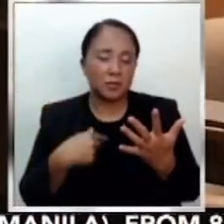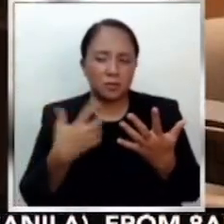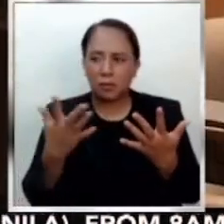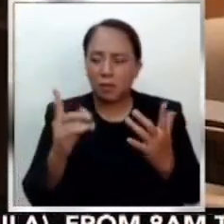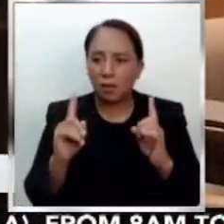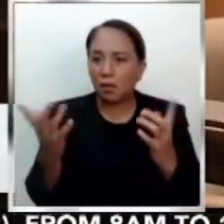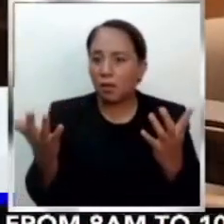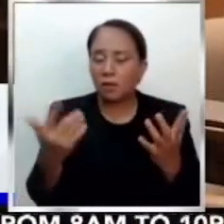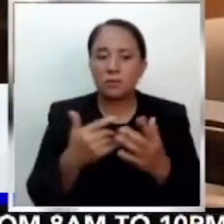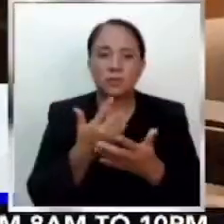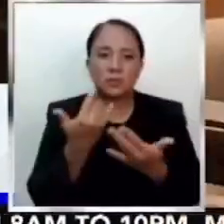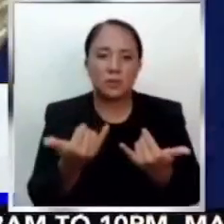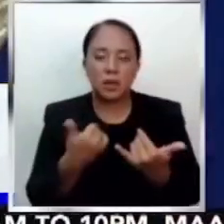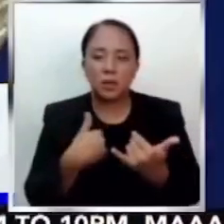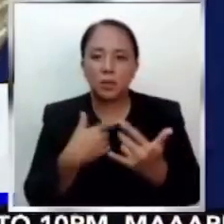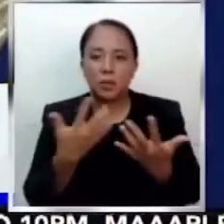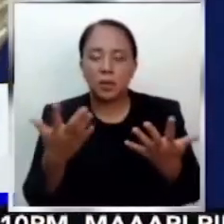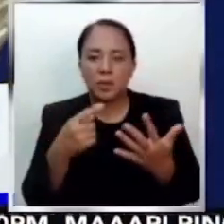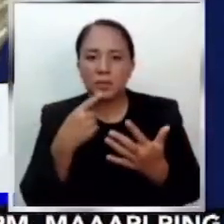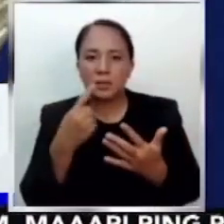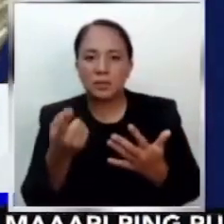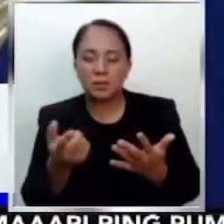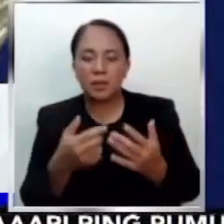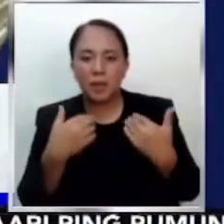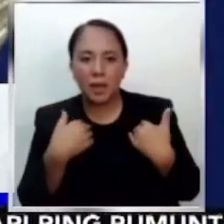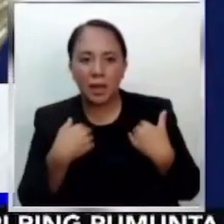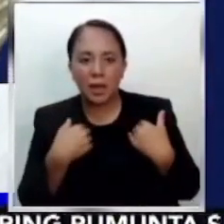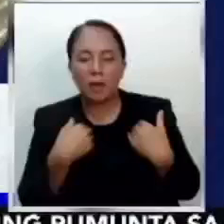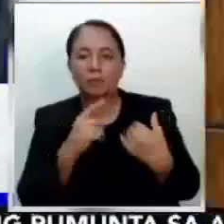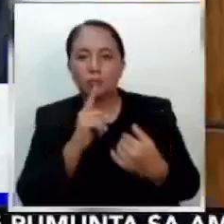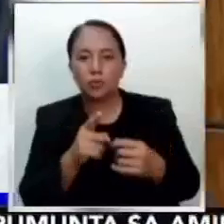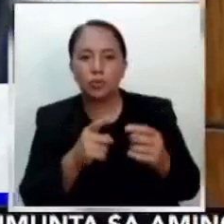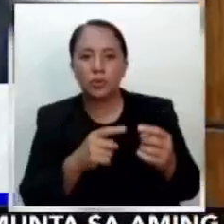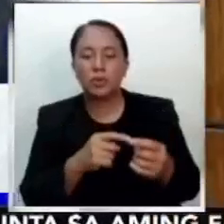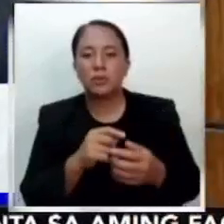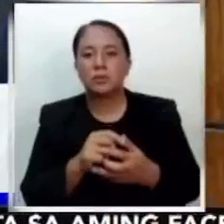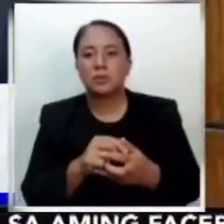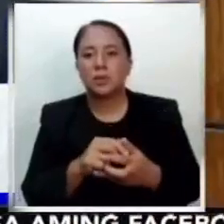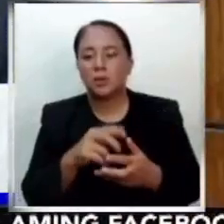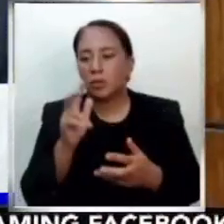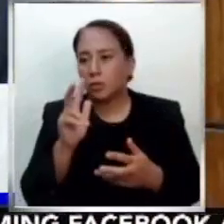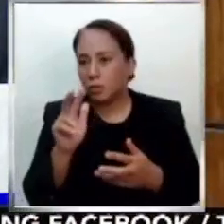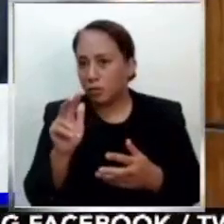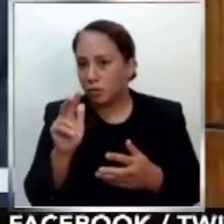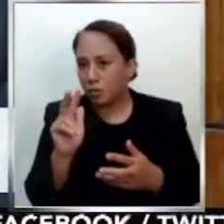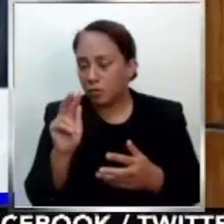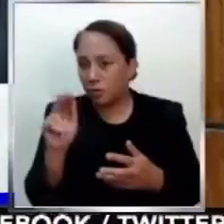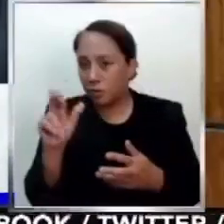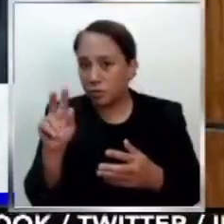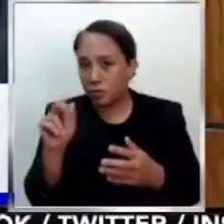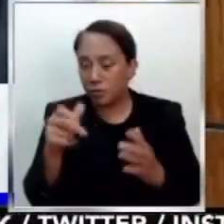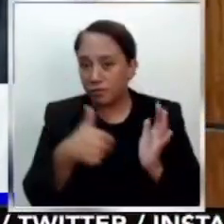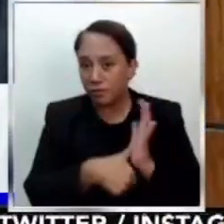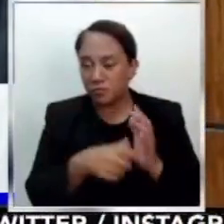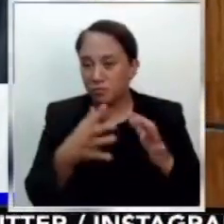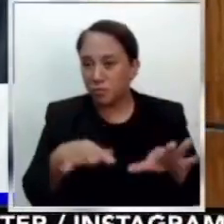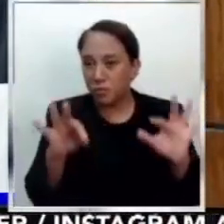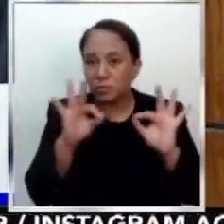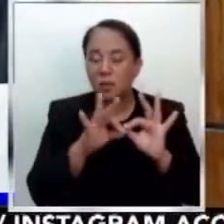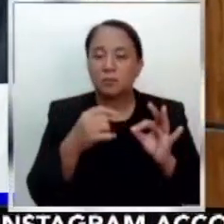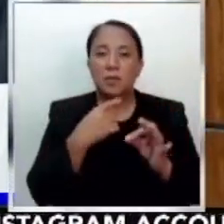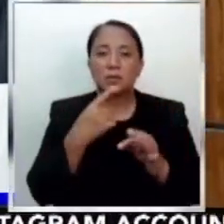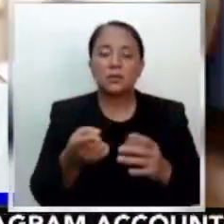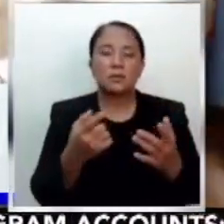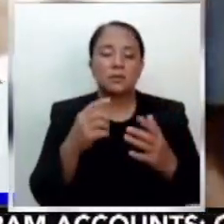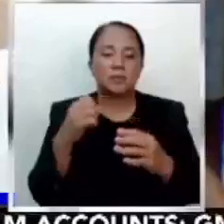pang kandidato na nagsasabing meron na silang tiyak na 13 boto. Pero sabi ni outgoing Senate Minority Leader at dating Senate President